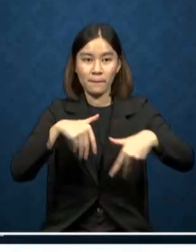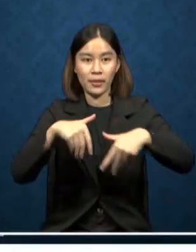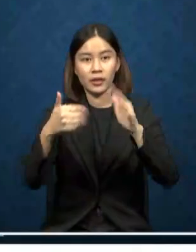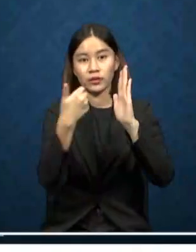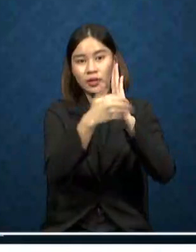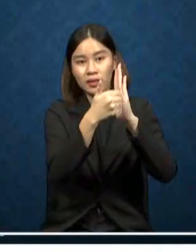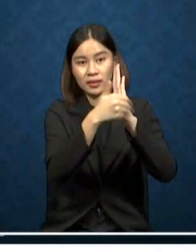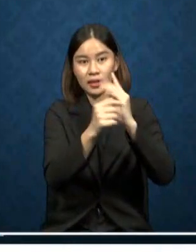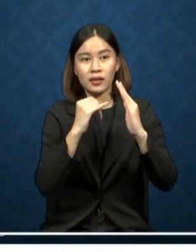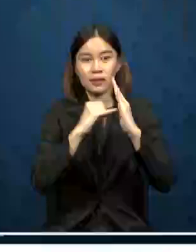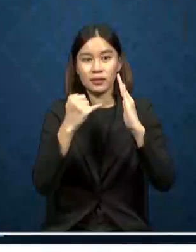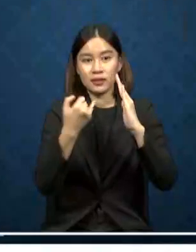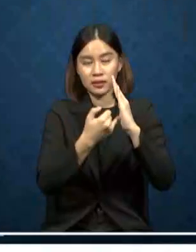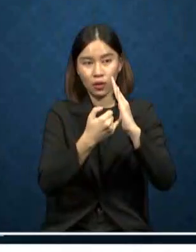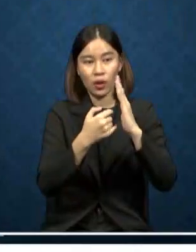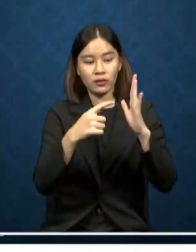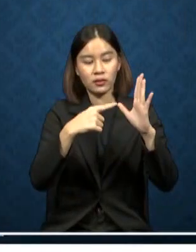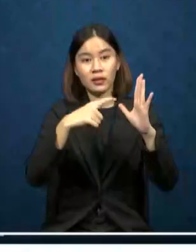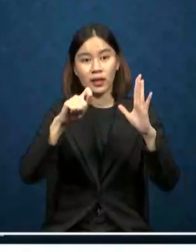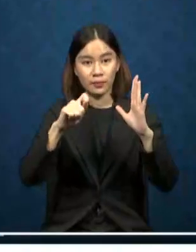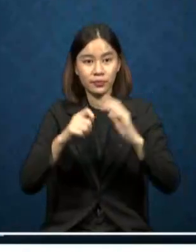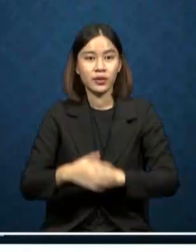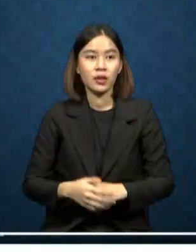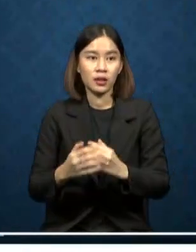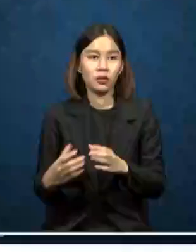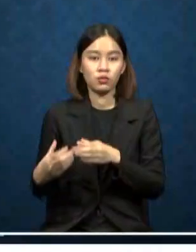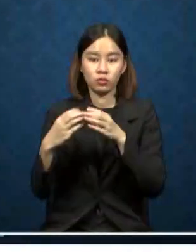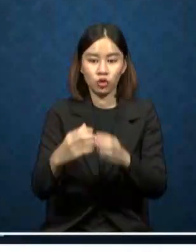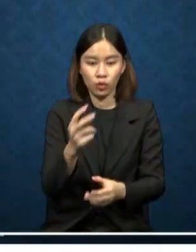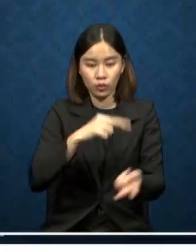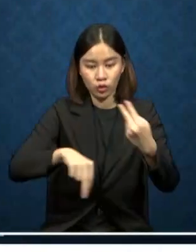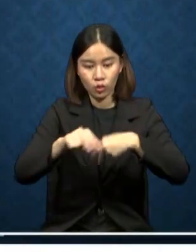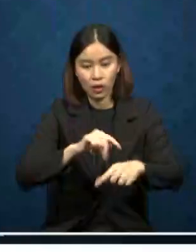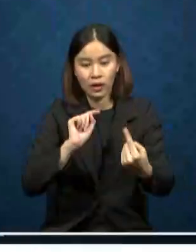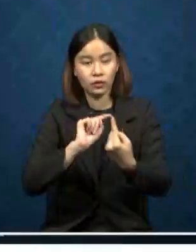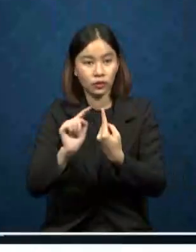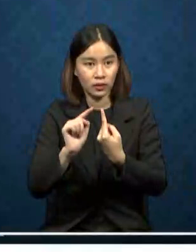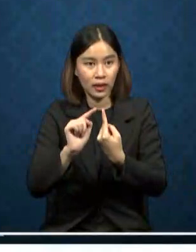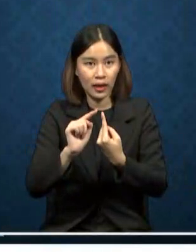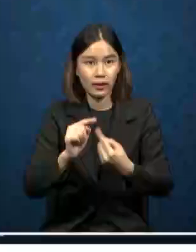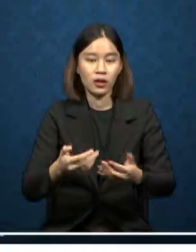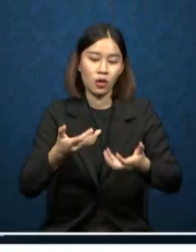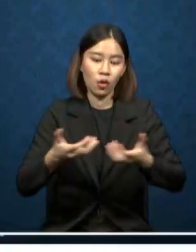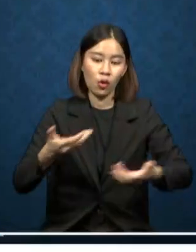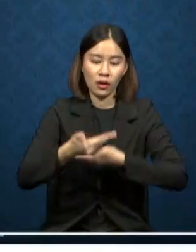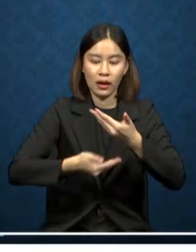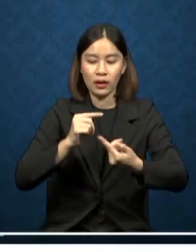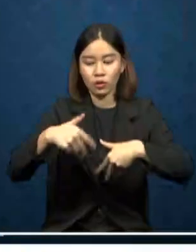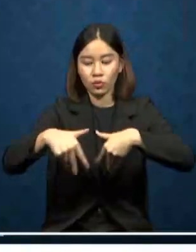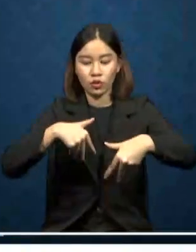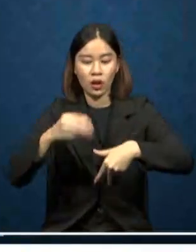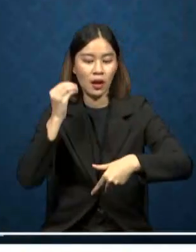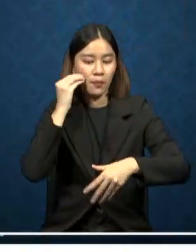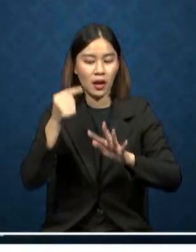ล่างที่จังหวัดอำนาจเจริญได้ลงพื้นที่ดูบริบทและวิสาหกิจชุมชนบ้านเปือย